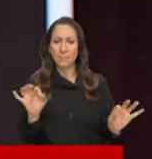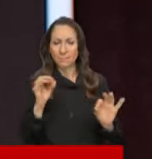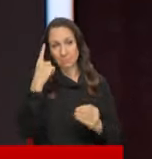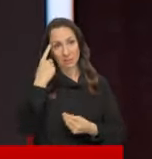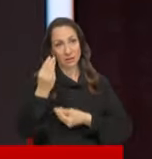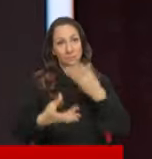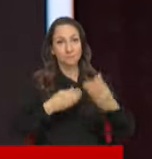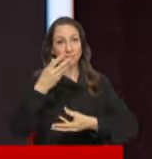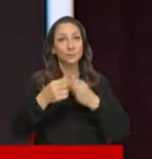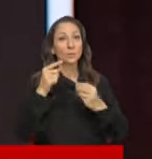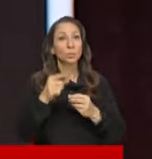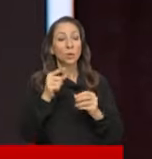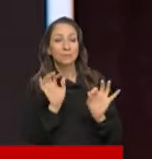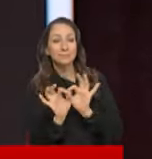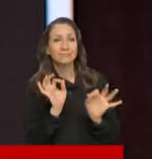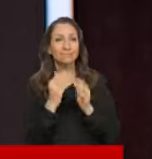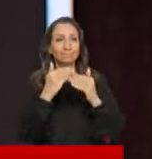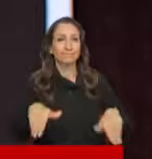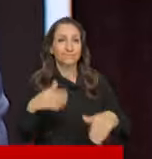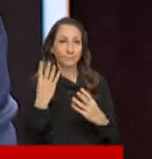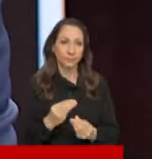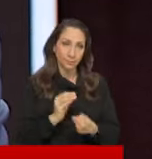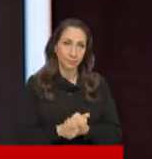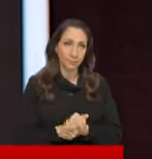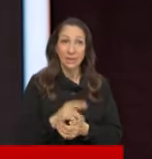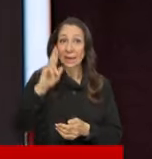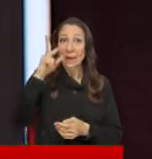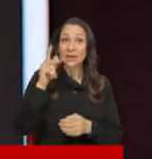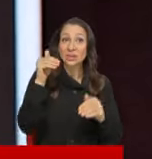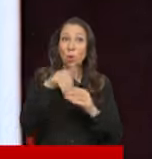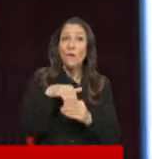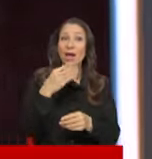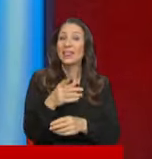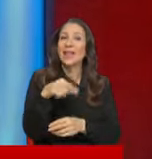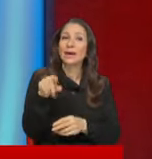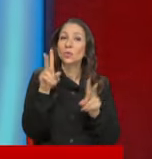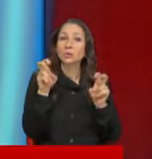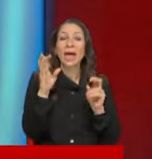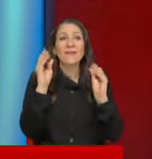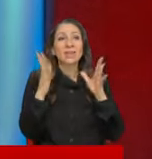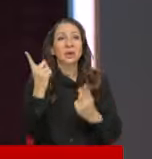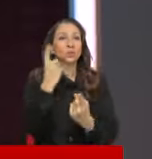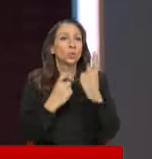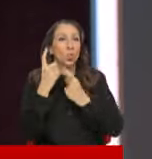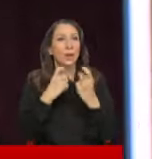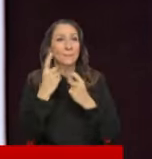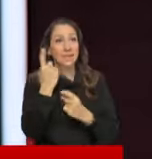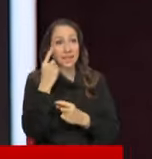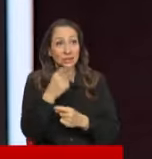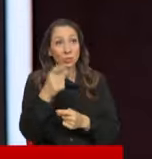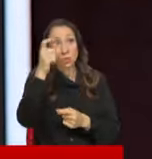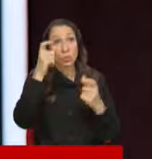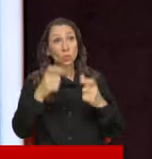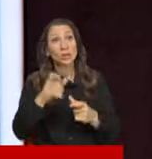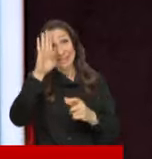bilgilendirmiş olacağız ve bu manipülasyonlar önüne geçmiş olacağız yabancı seçmen konusu yabancı seçmen konusu en çok sorular sorulardan bir tanesi